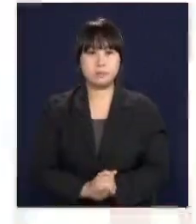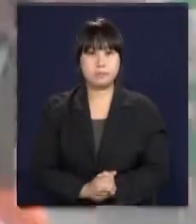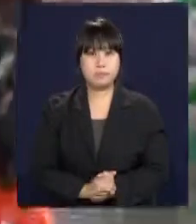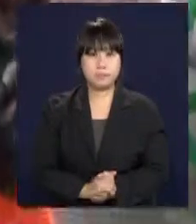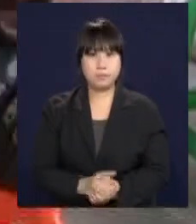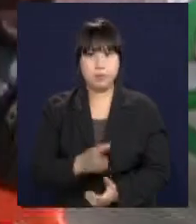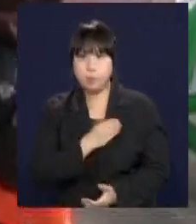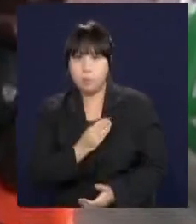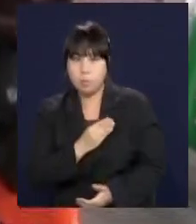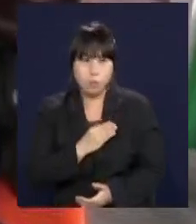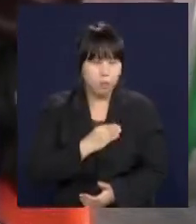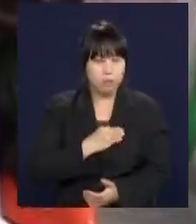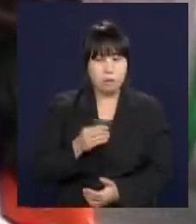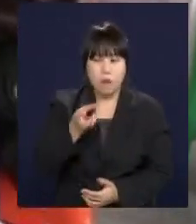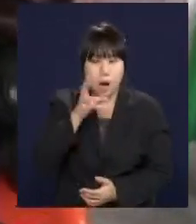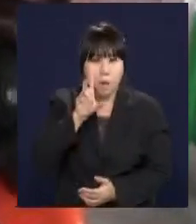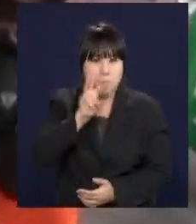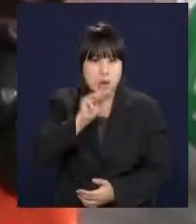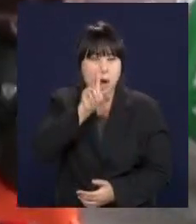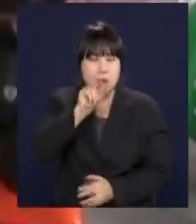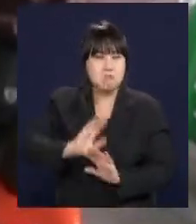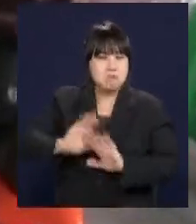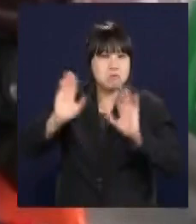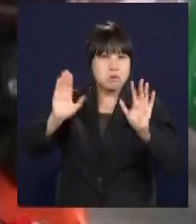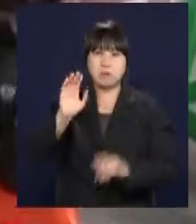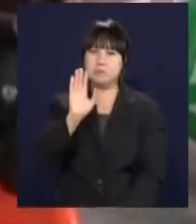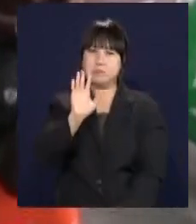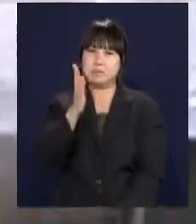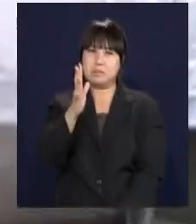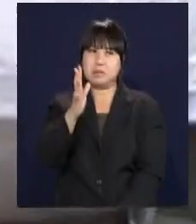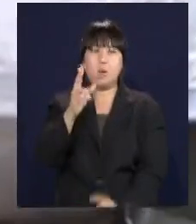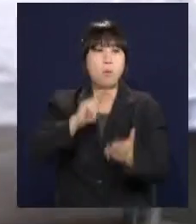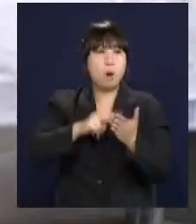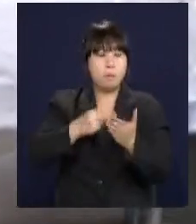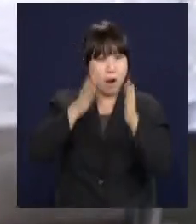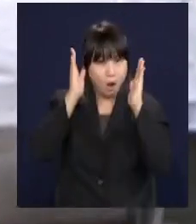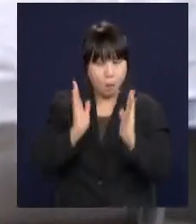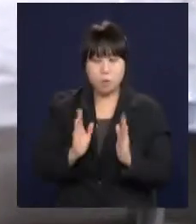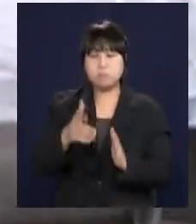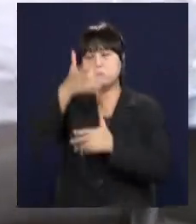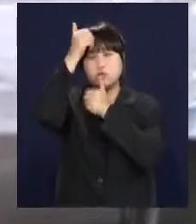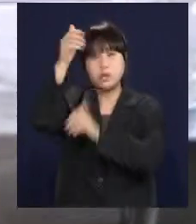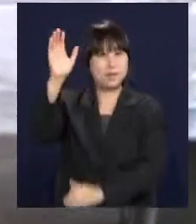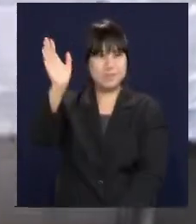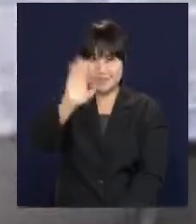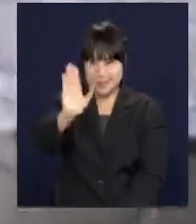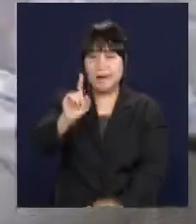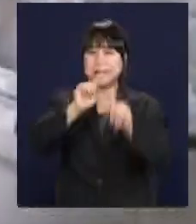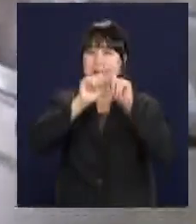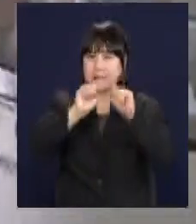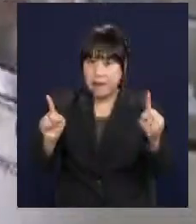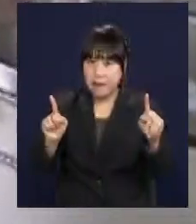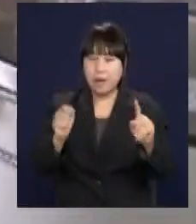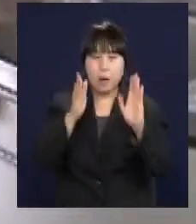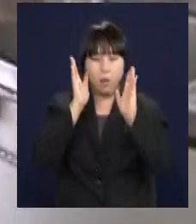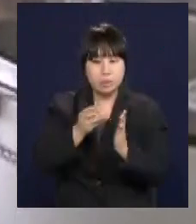ตระหนกเลิกรับประทานเข้ามันกก็ไม่ได้หมายความว่าผู้บริโภคจะไม่สนใจในสิ่งที่เกิดขึ้นแต่นั่นอาจเป็นเพราะว่าผู้